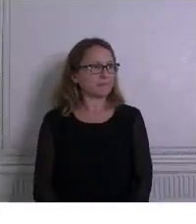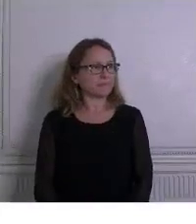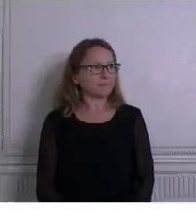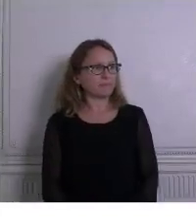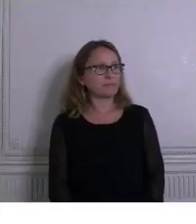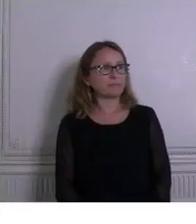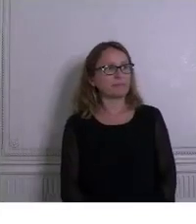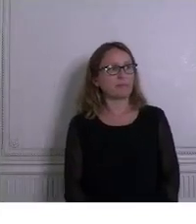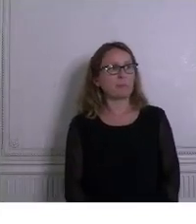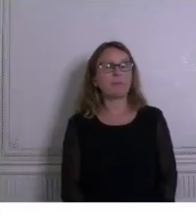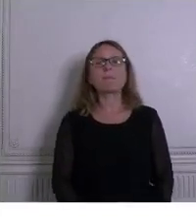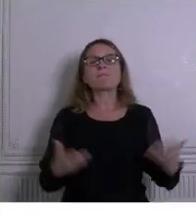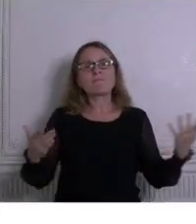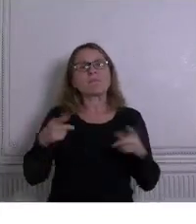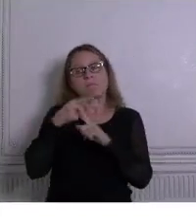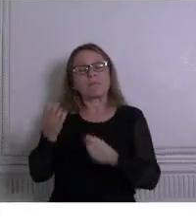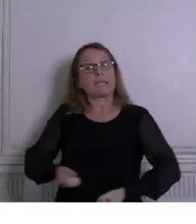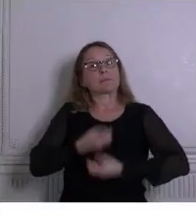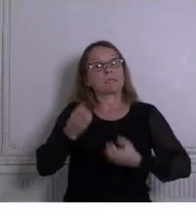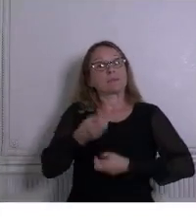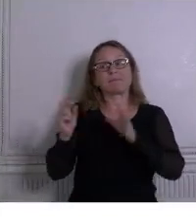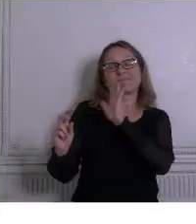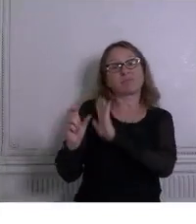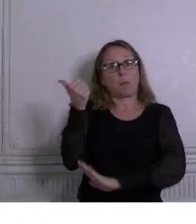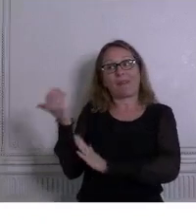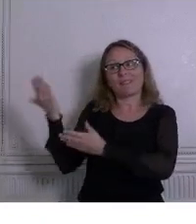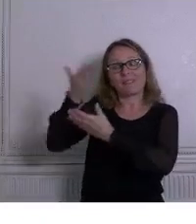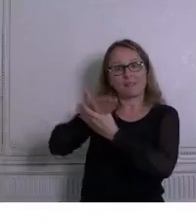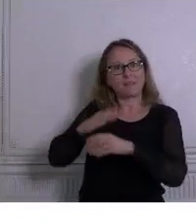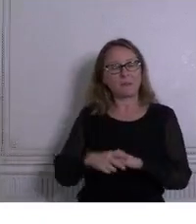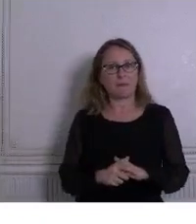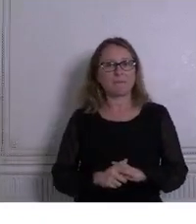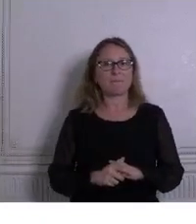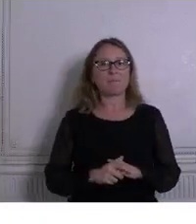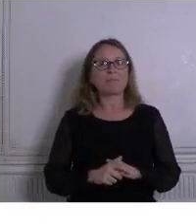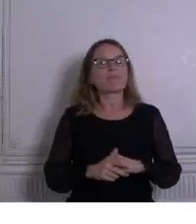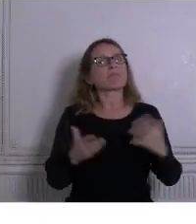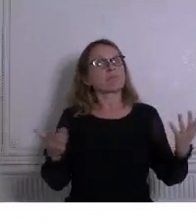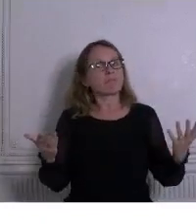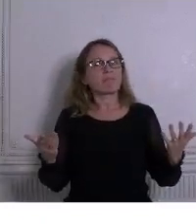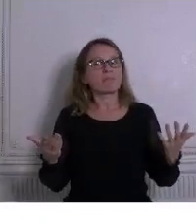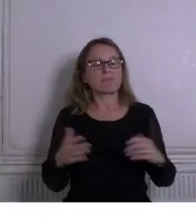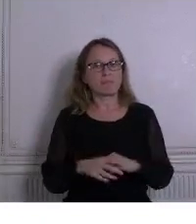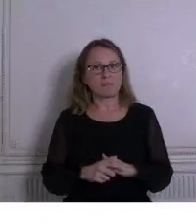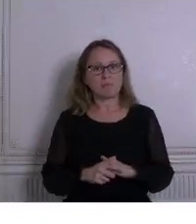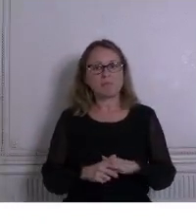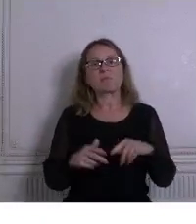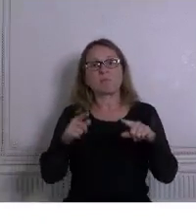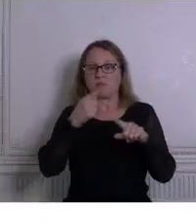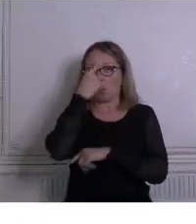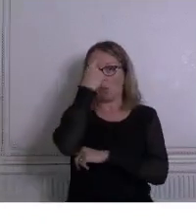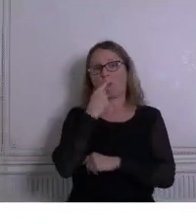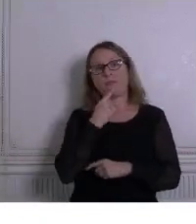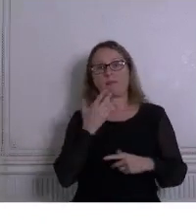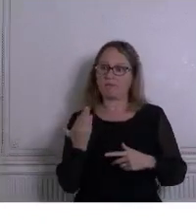pour limiter les livraisons et donc la décarbonation des déplacements. Ça vaut pour la restauration municipale,